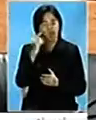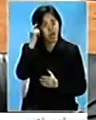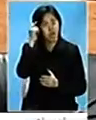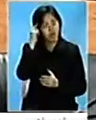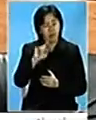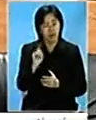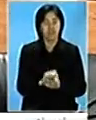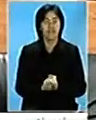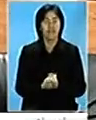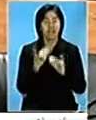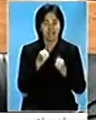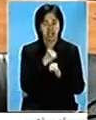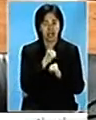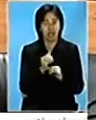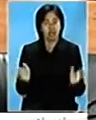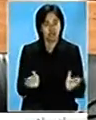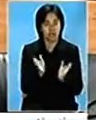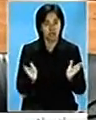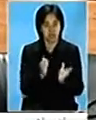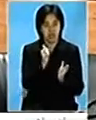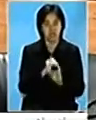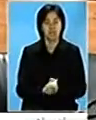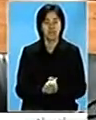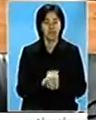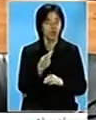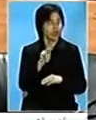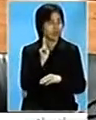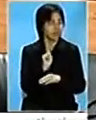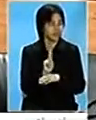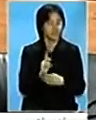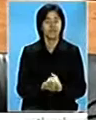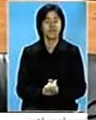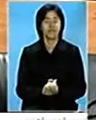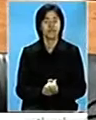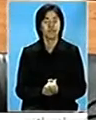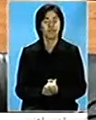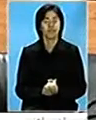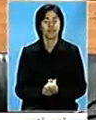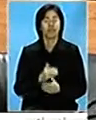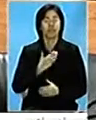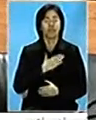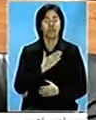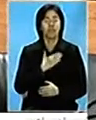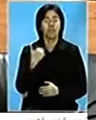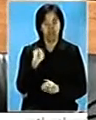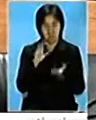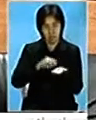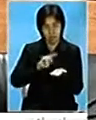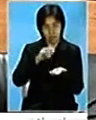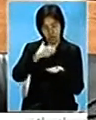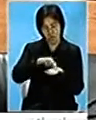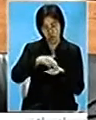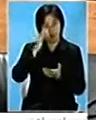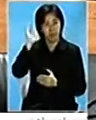การเมืองที่ควรที่จะสนับสนุนท่านประธานที่เคารพครับทั้งหมดความจริงผมมีข้อมูลจะอภิปรายอีกม